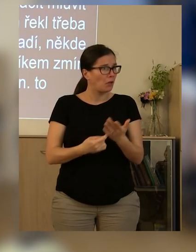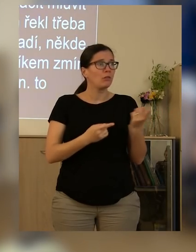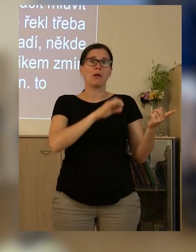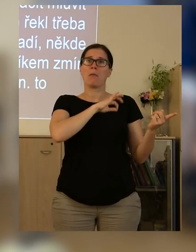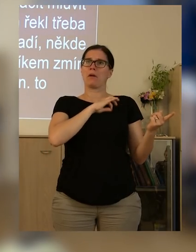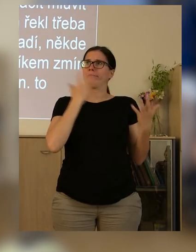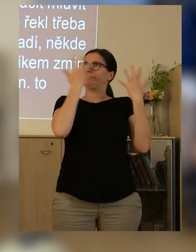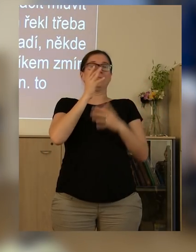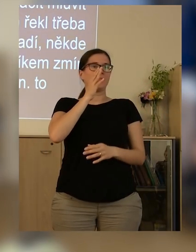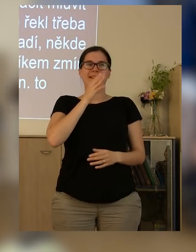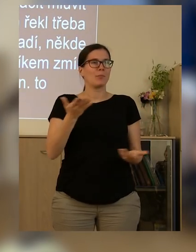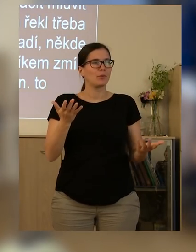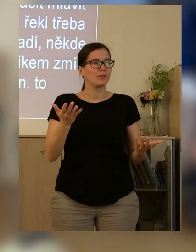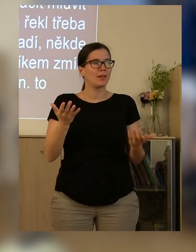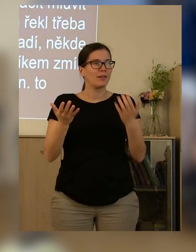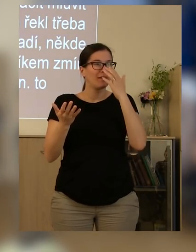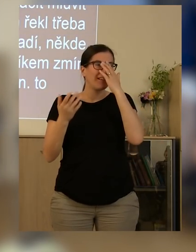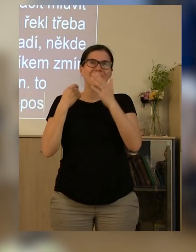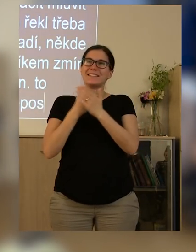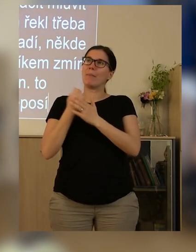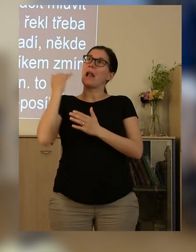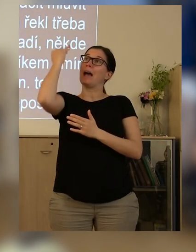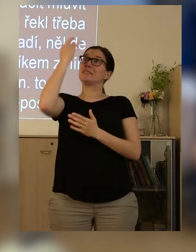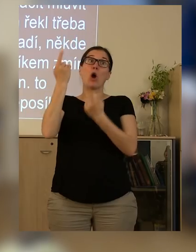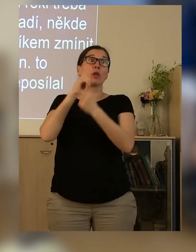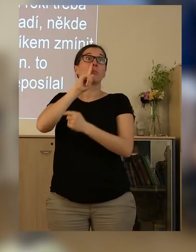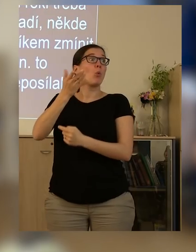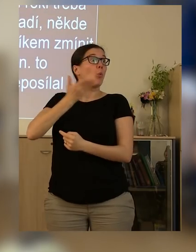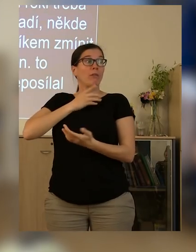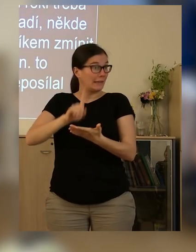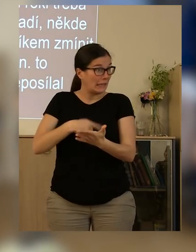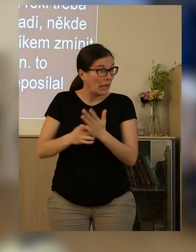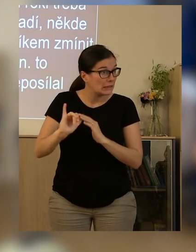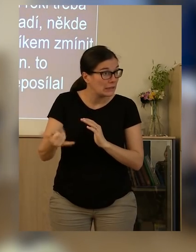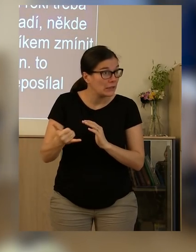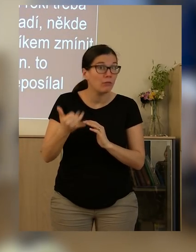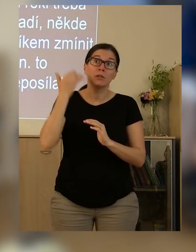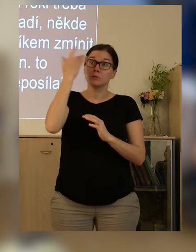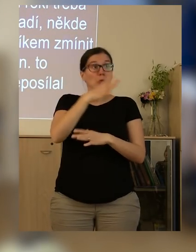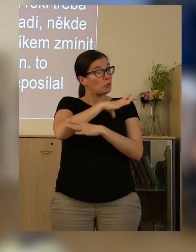Jakoby sen neposílal Bůh, jakoby sen prostě bylo něco, co nikoho neruší.